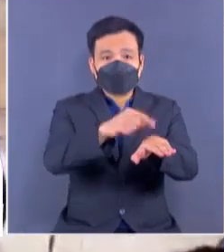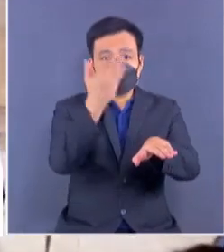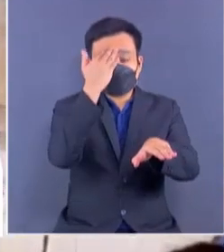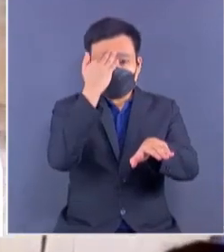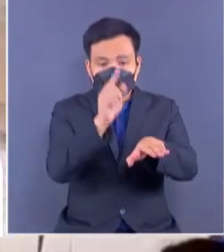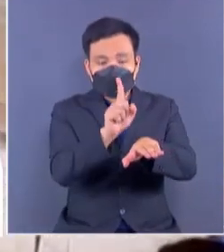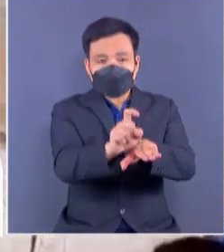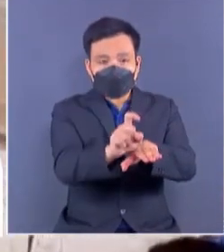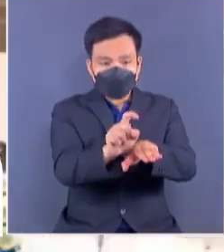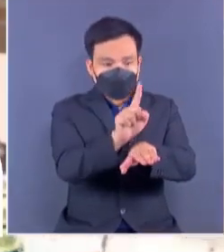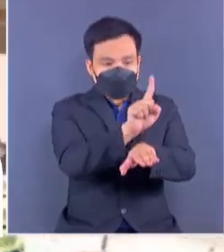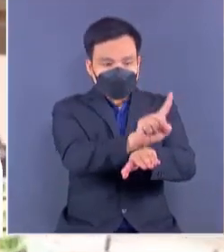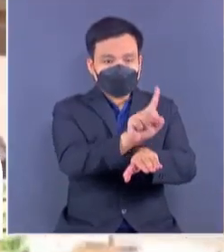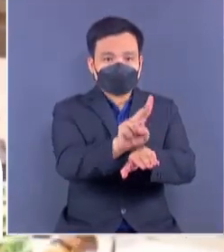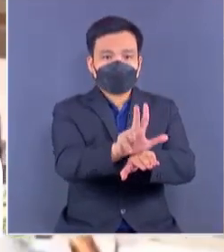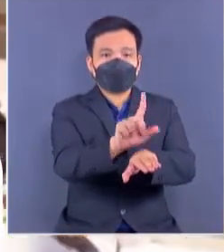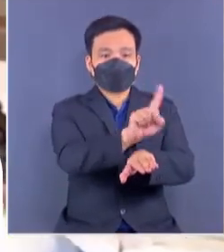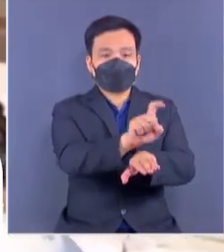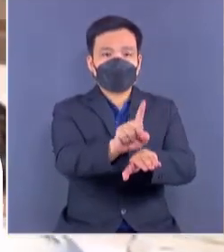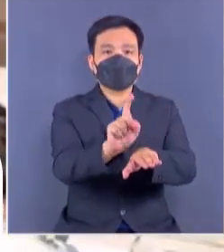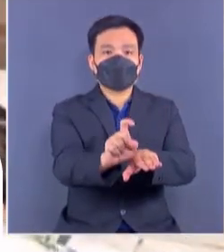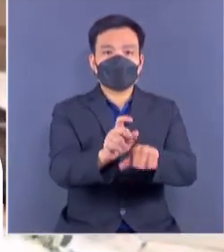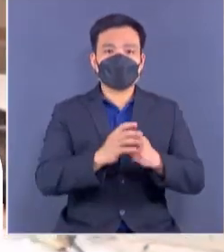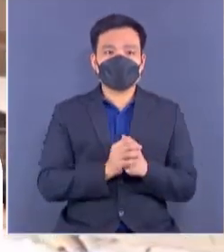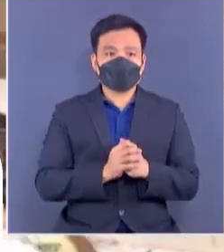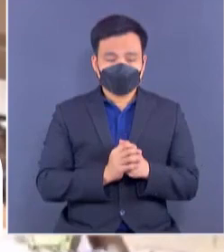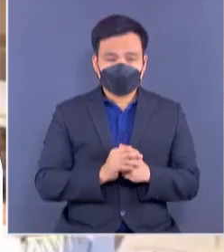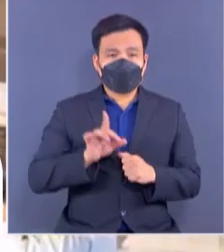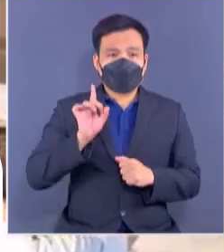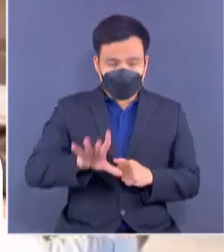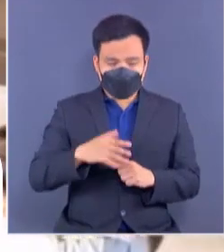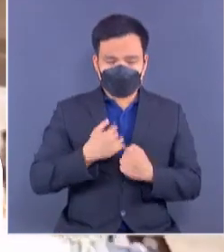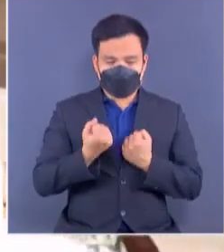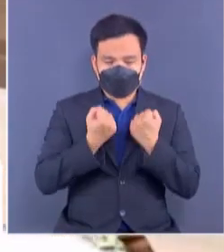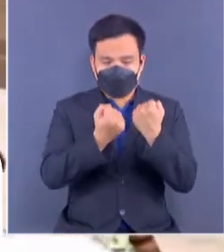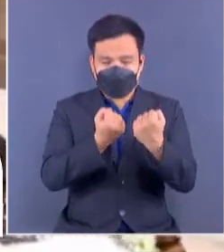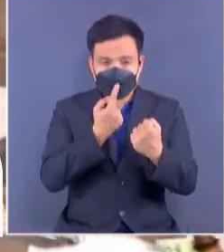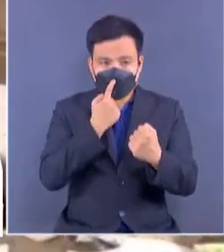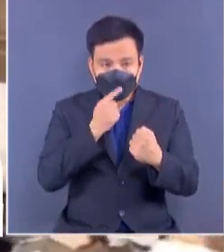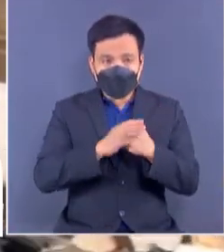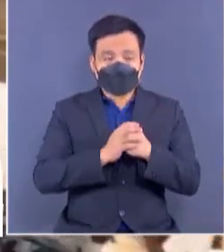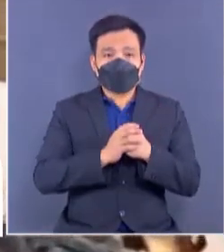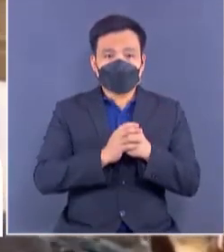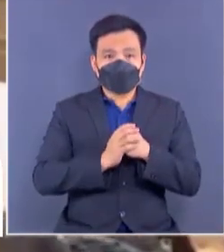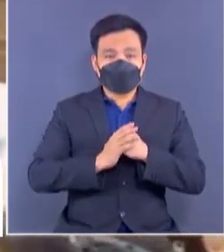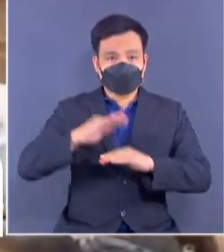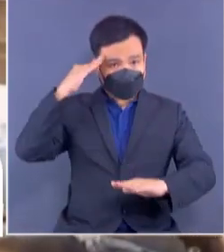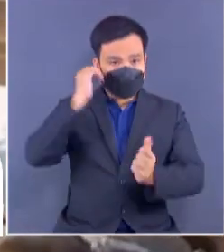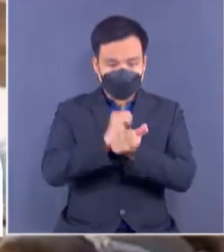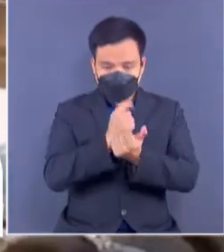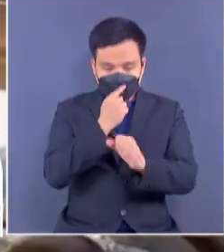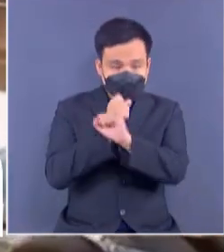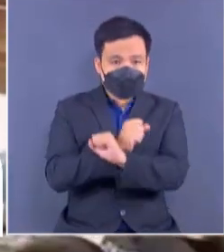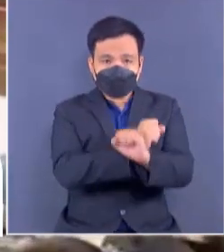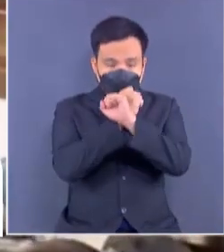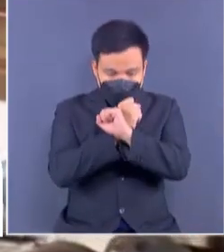ด3คนนะครับที่มากับรถขนเงินคันนี้โอ้โหมันรุนแรงจริงๆครับตำรวจก็รีบกันผู้ที่ไม่เกี่ยวข้องออกจากที่เกิดเหตุนะครับเนื่